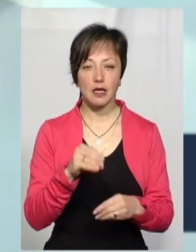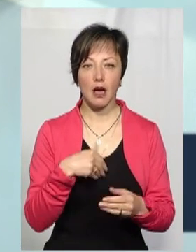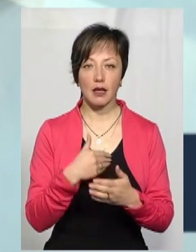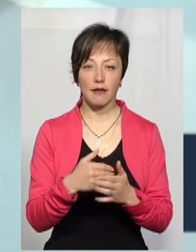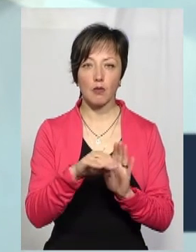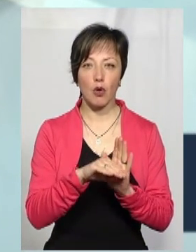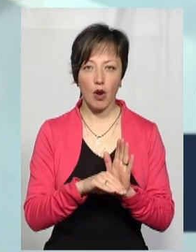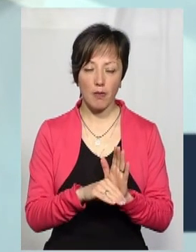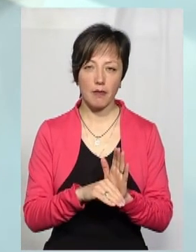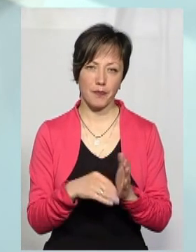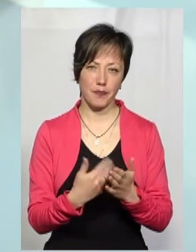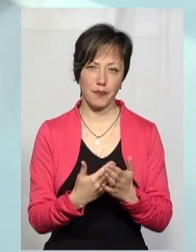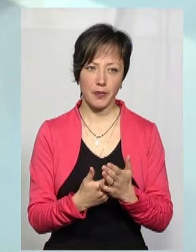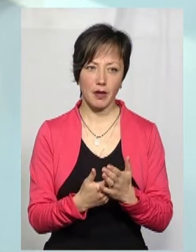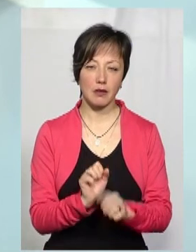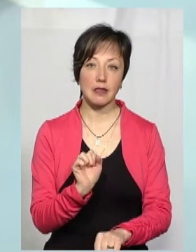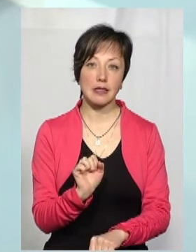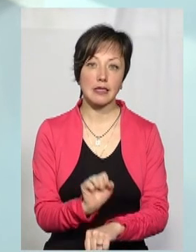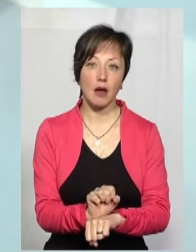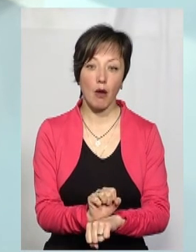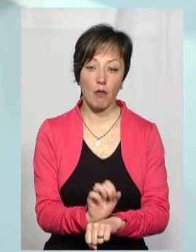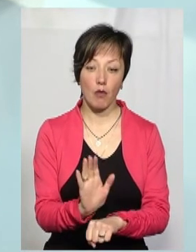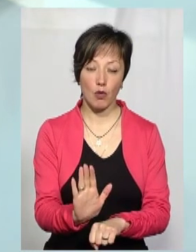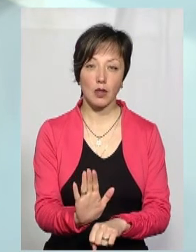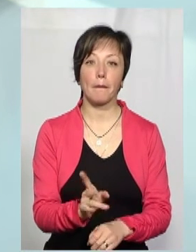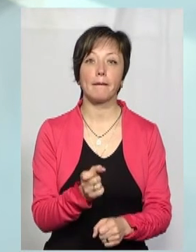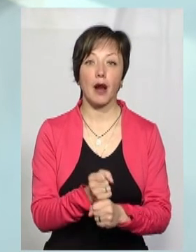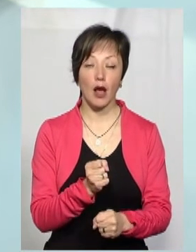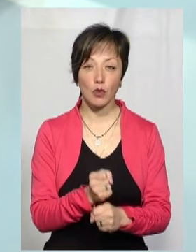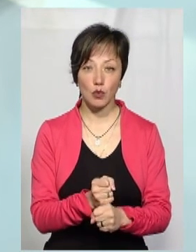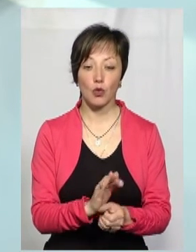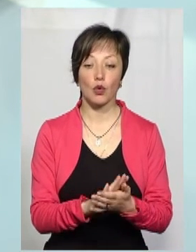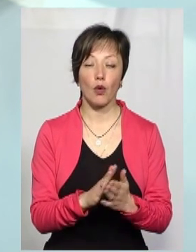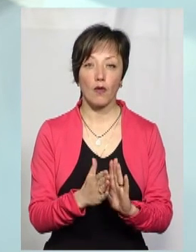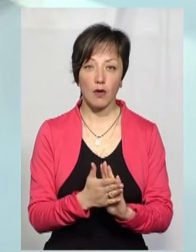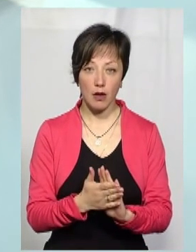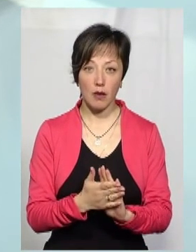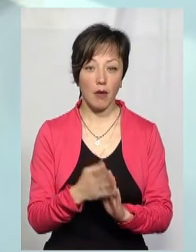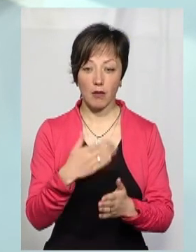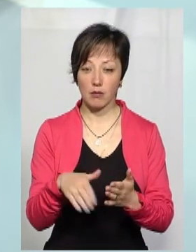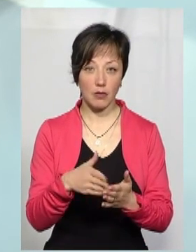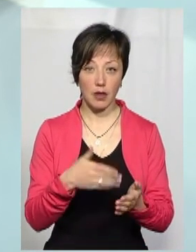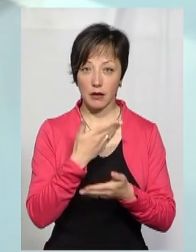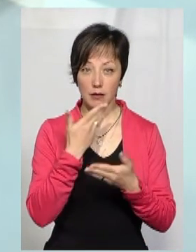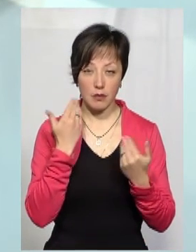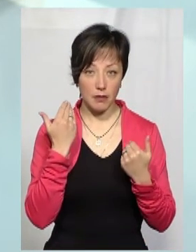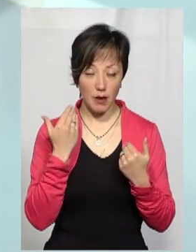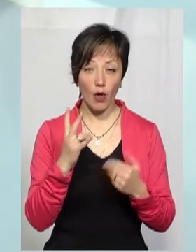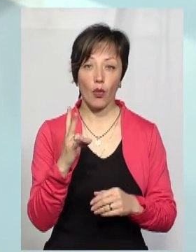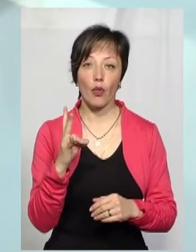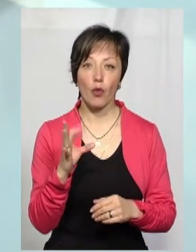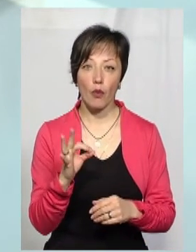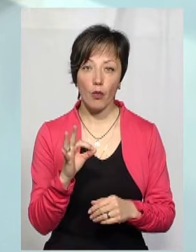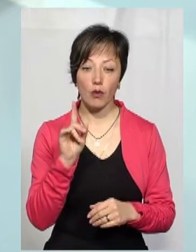активні програми, ну, скажімо так, ну, заморожені. Ну, вони якби діють, договорами не розриваємо ті, які були укладені,